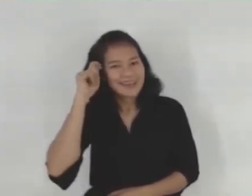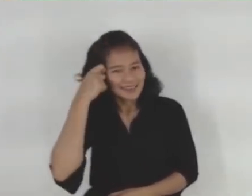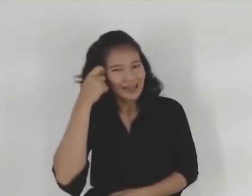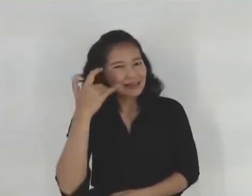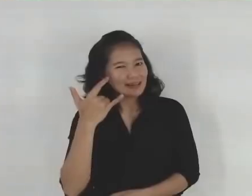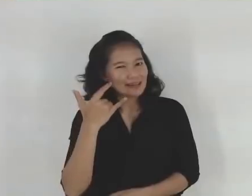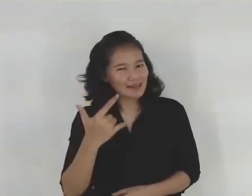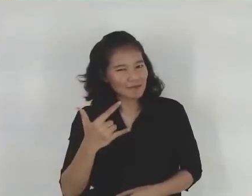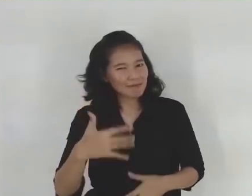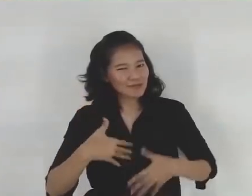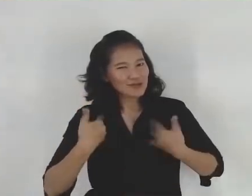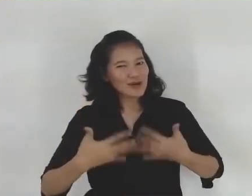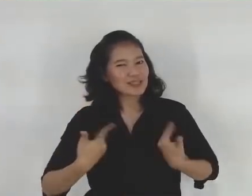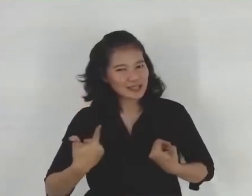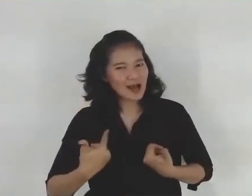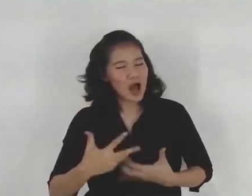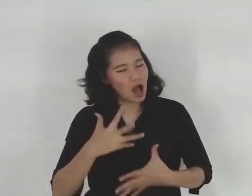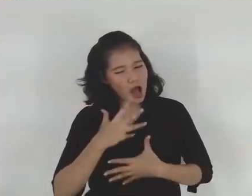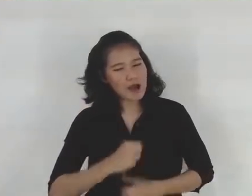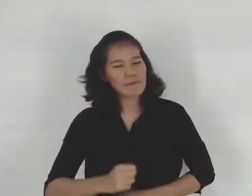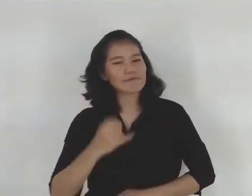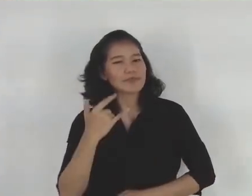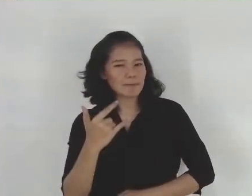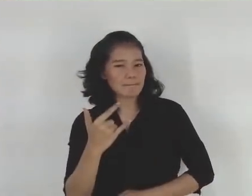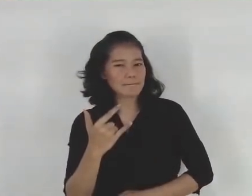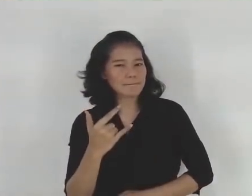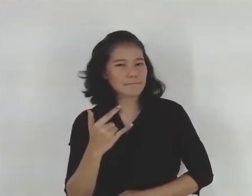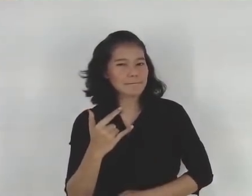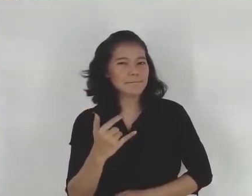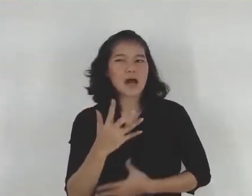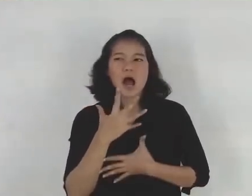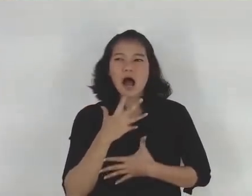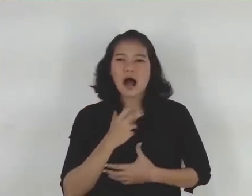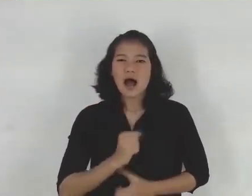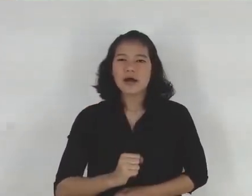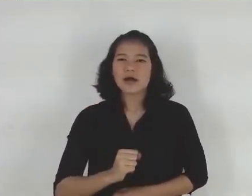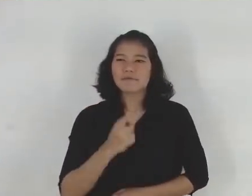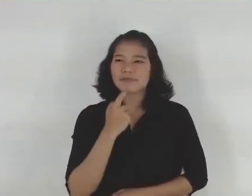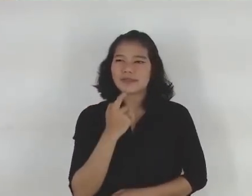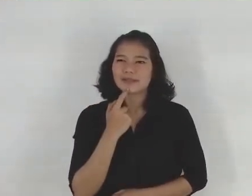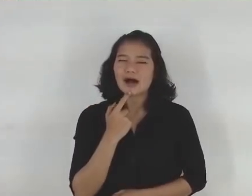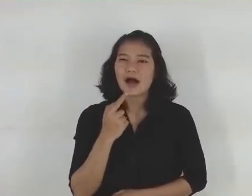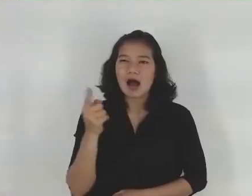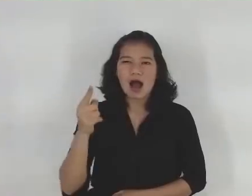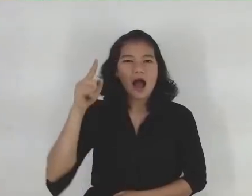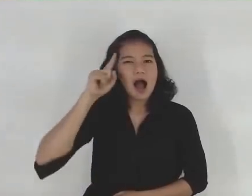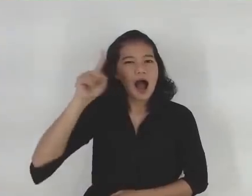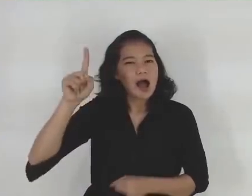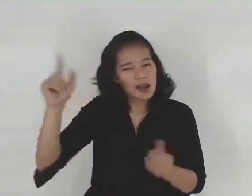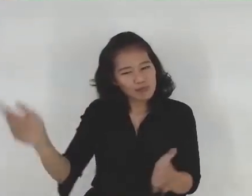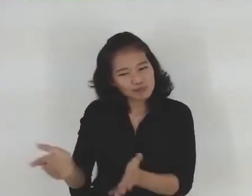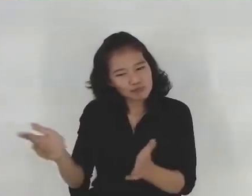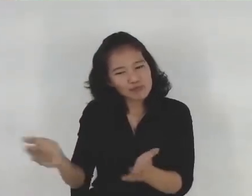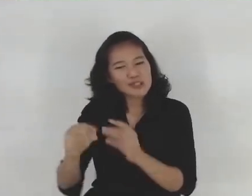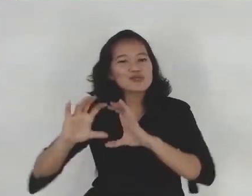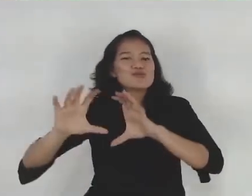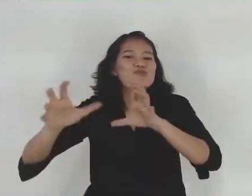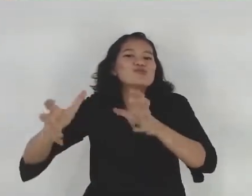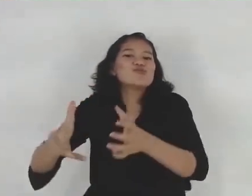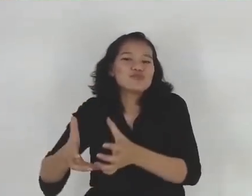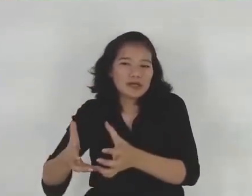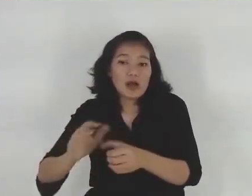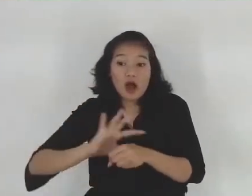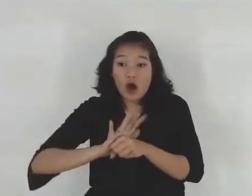bersukacita berharap akan Penantian pemulihan atas bumi ini dari